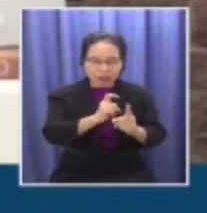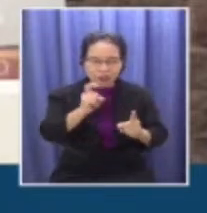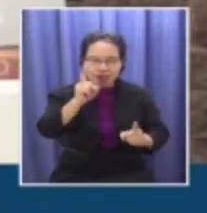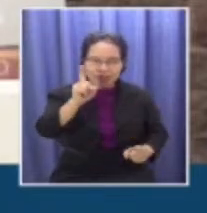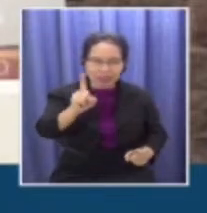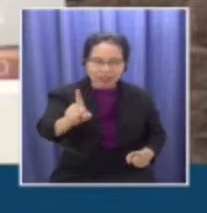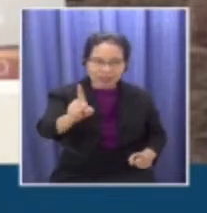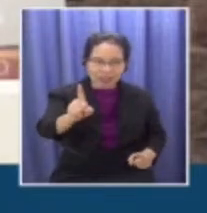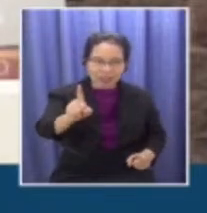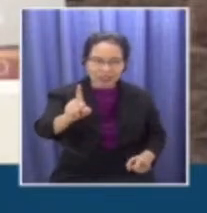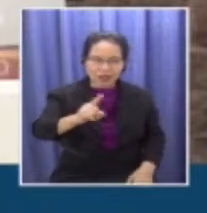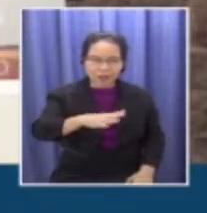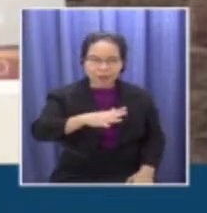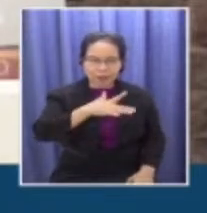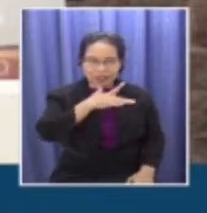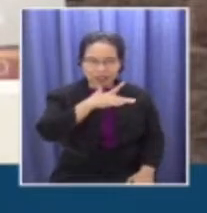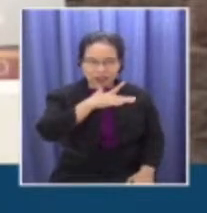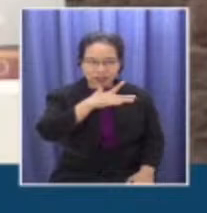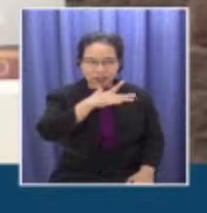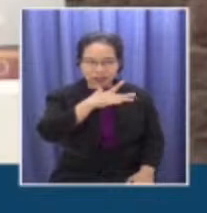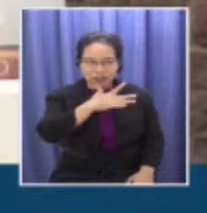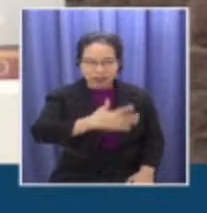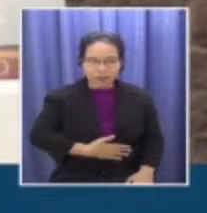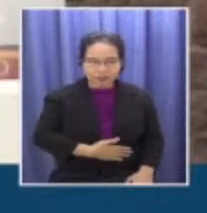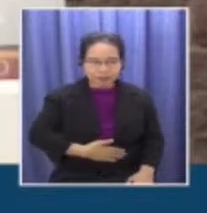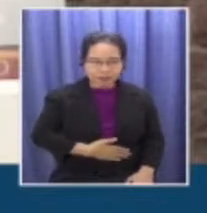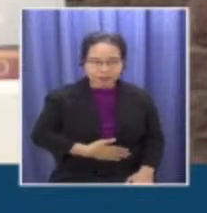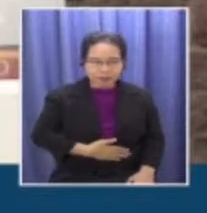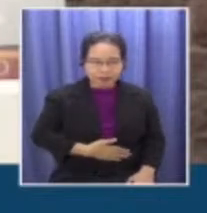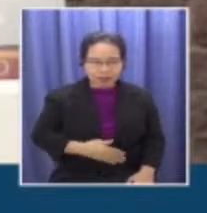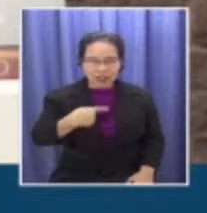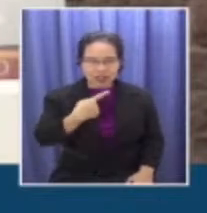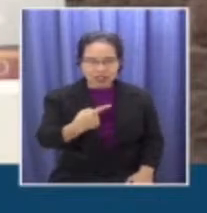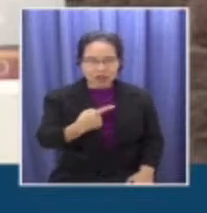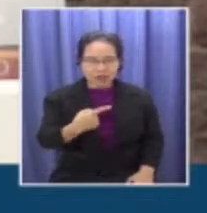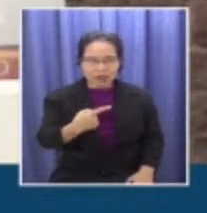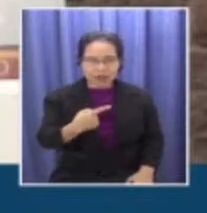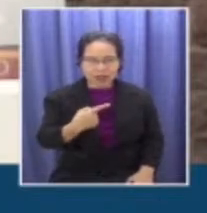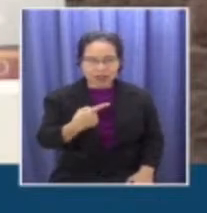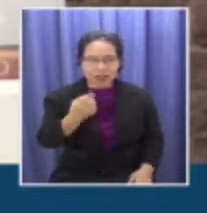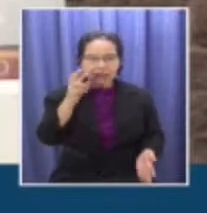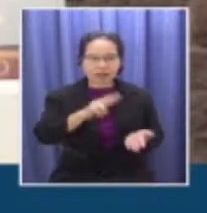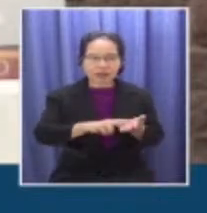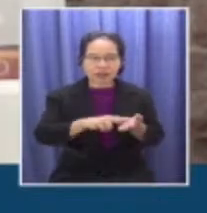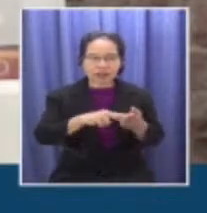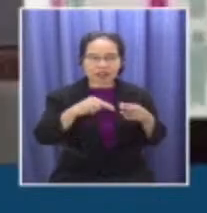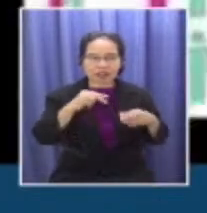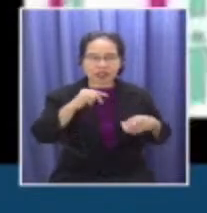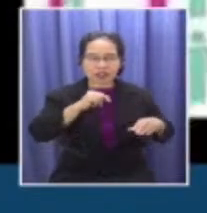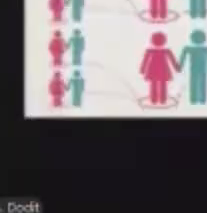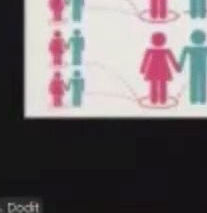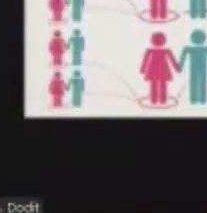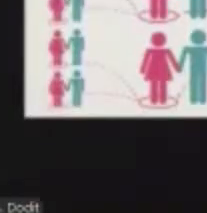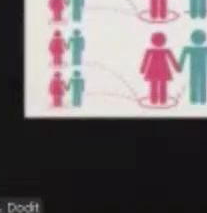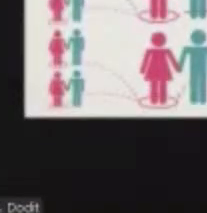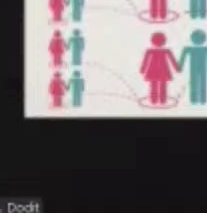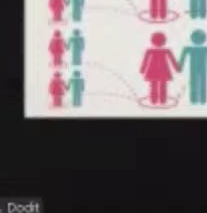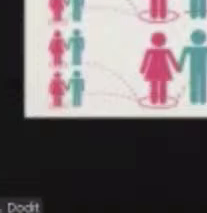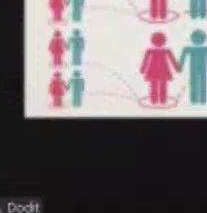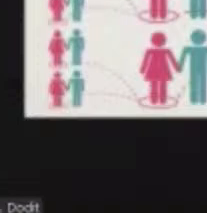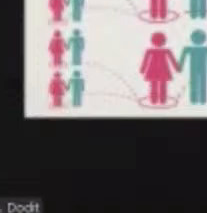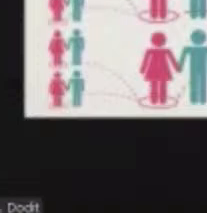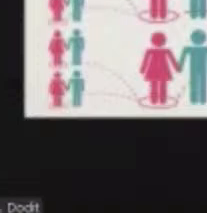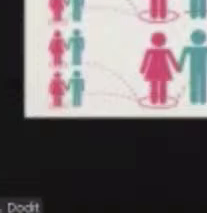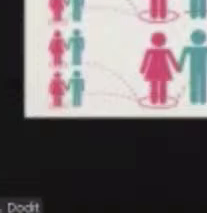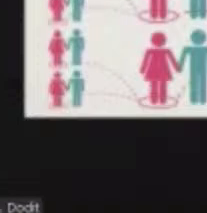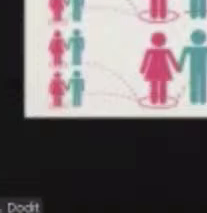nsodeɛ so ne yɛnam ade hu ne yɛ sɛ nipa te wiase nyinara efiri ɛyɛ awoɔ baako pɛ